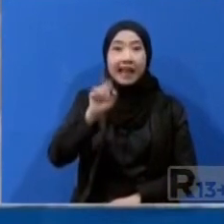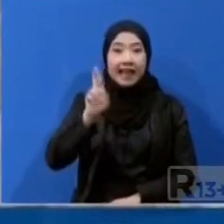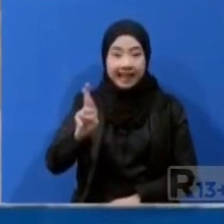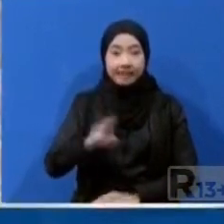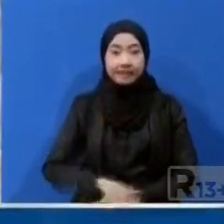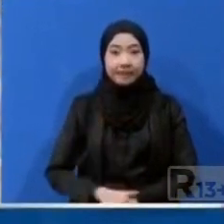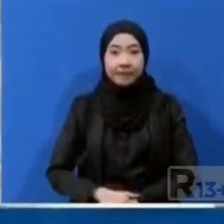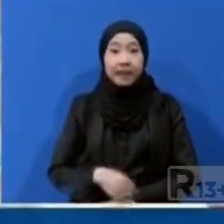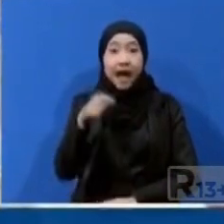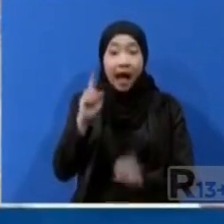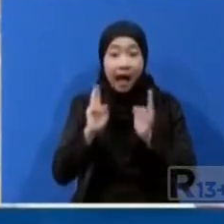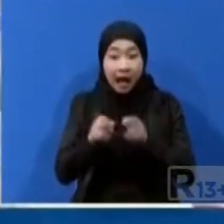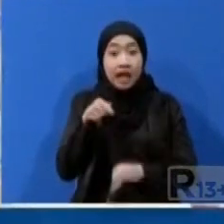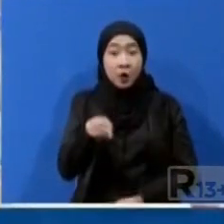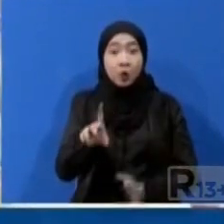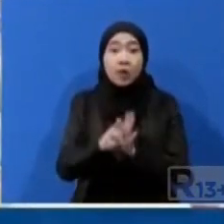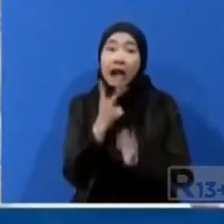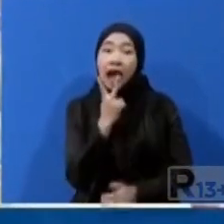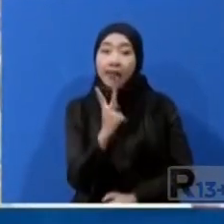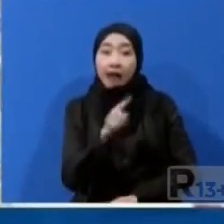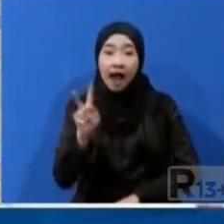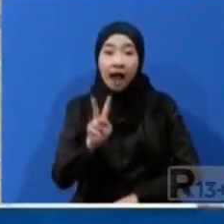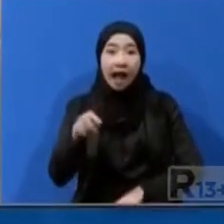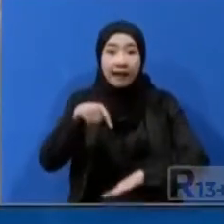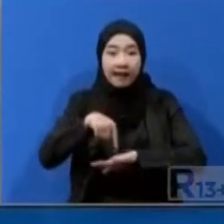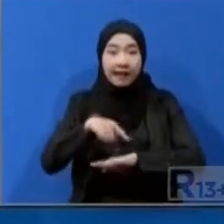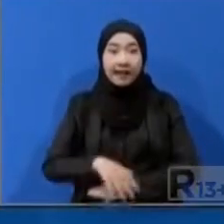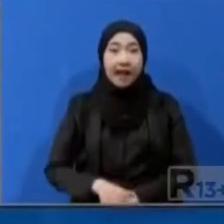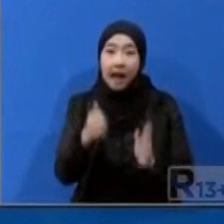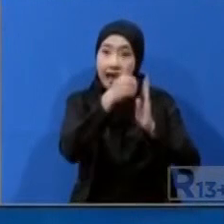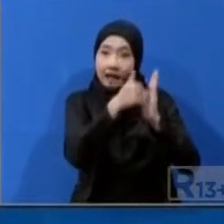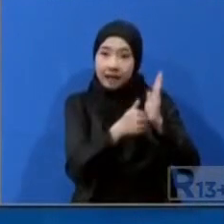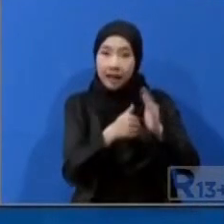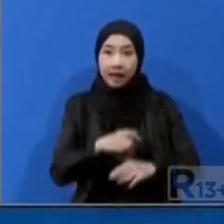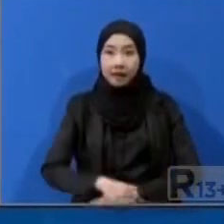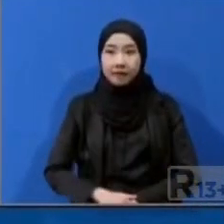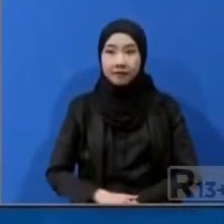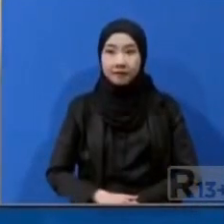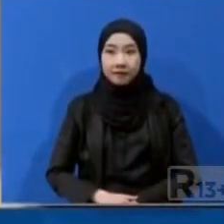Ubaidi saat prestur Kementerian Keuangan di kantor Perumda Air Minum Tirta Mudal, Semarang, Jawa Tengah.